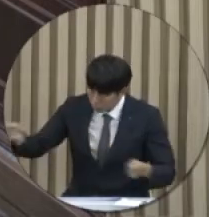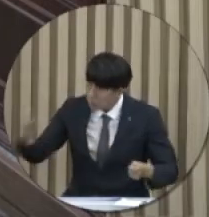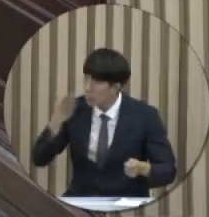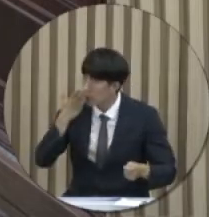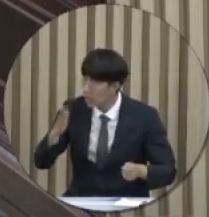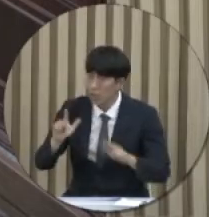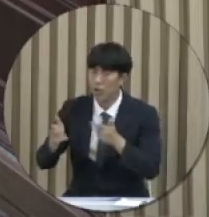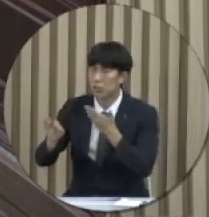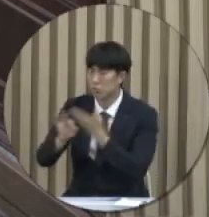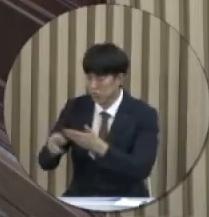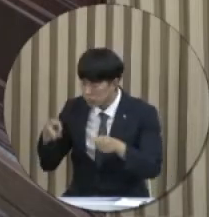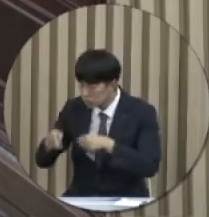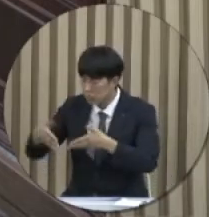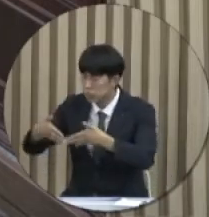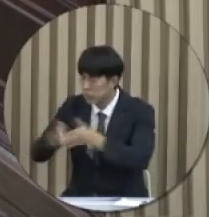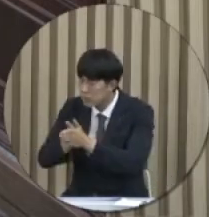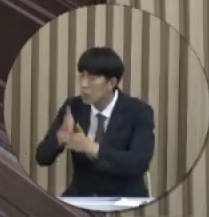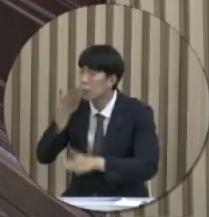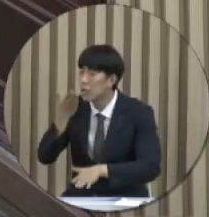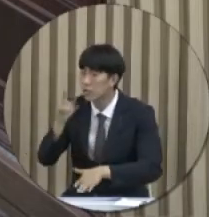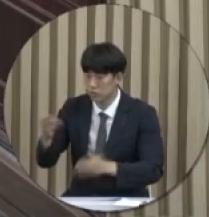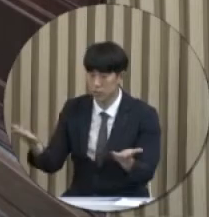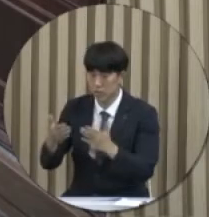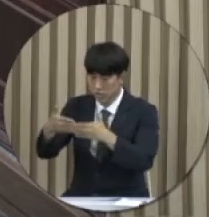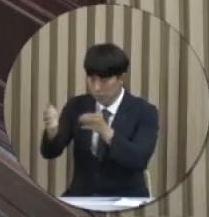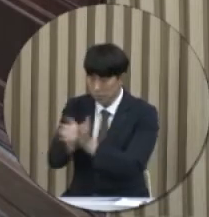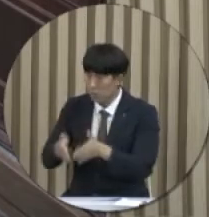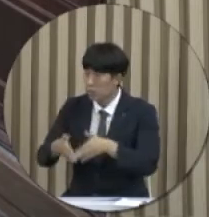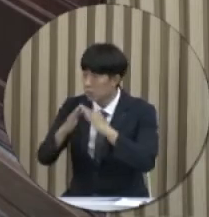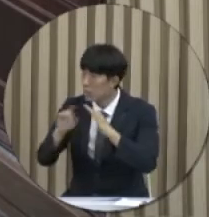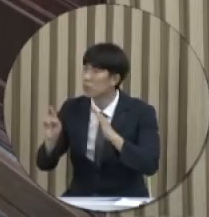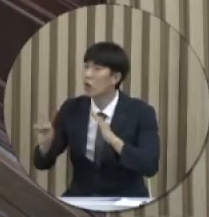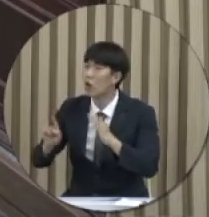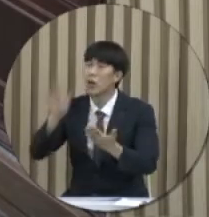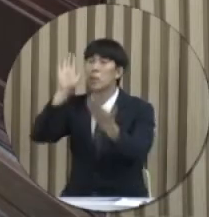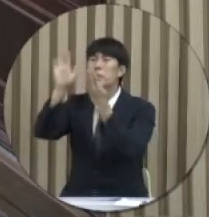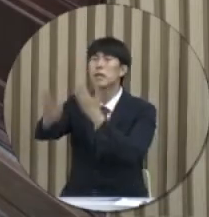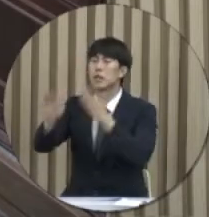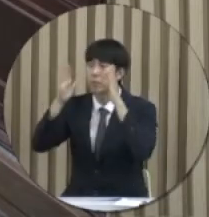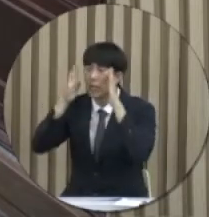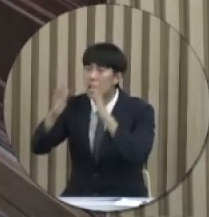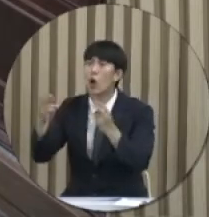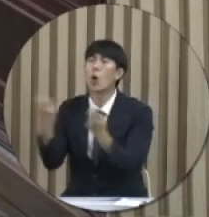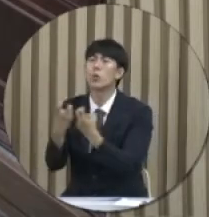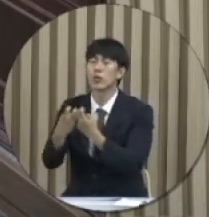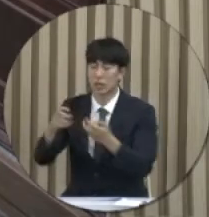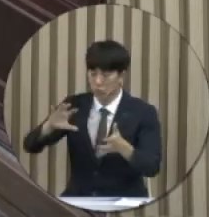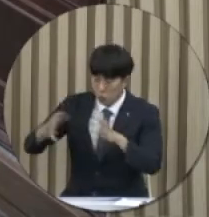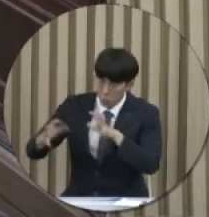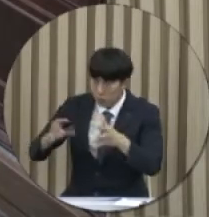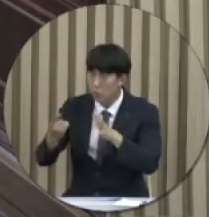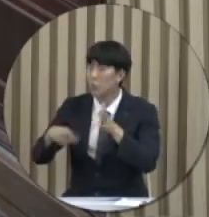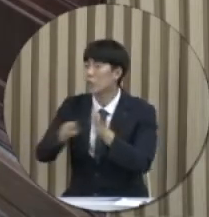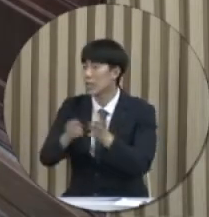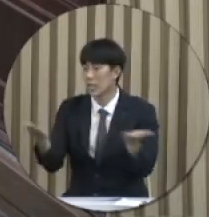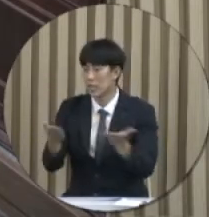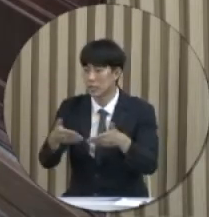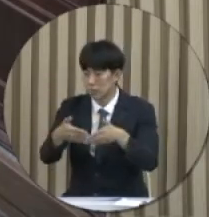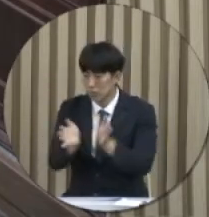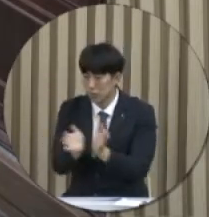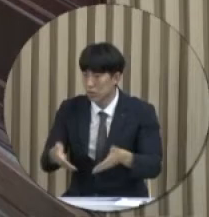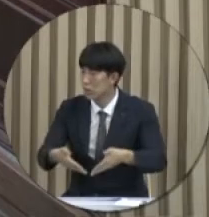아니면 중단될 수도 있고 네. TF를 만든 목적이 그런 미래지향적으로 어떻게 할까를 논의하자는 거기 때문에 아마